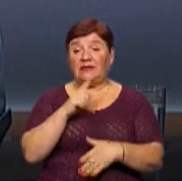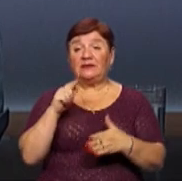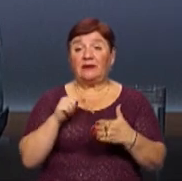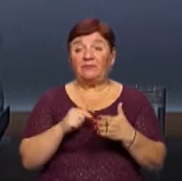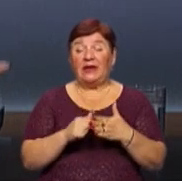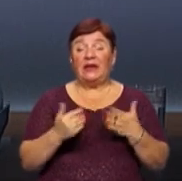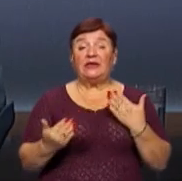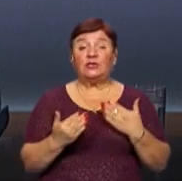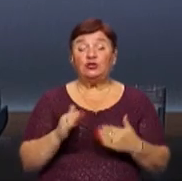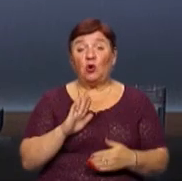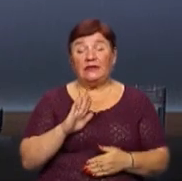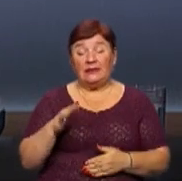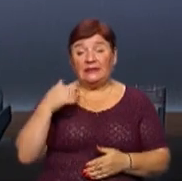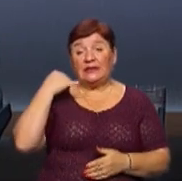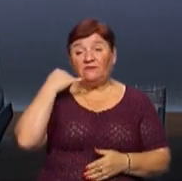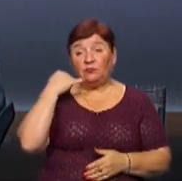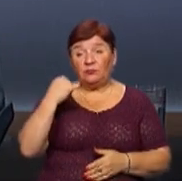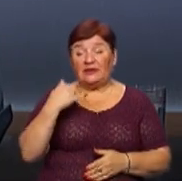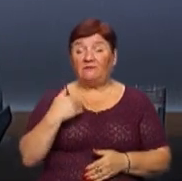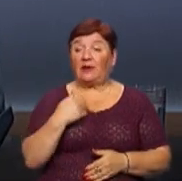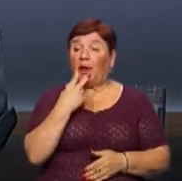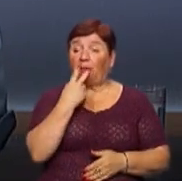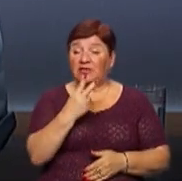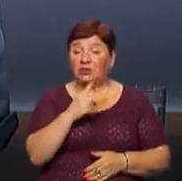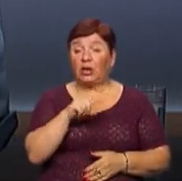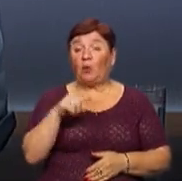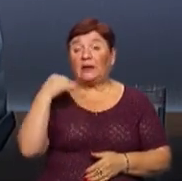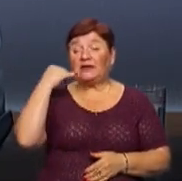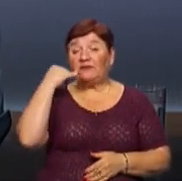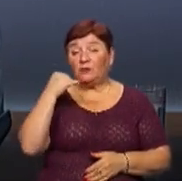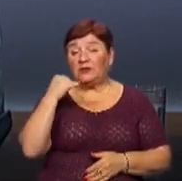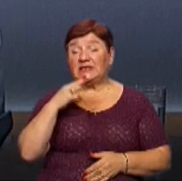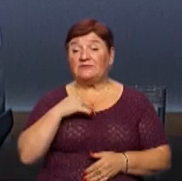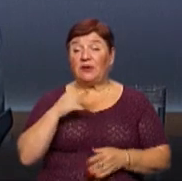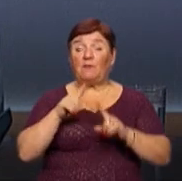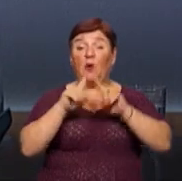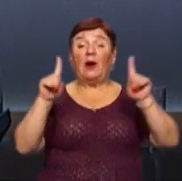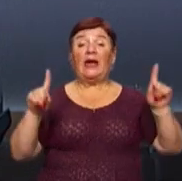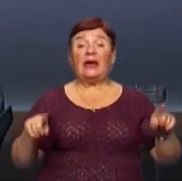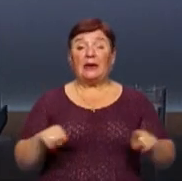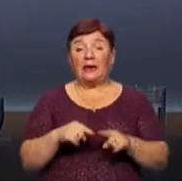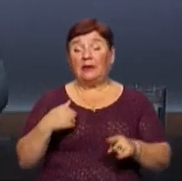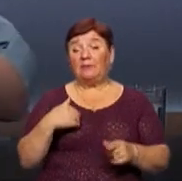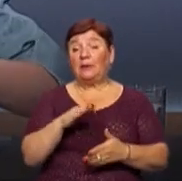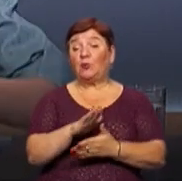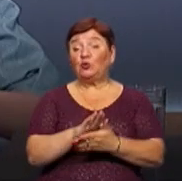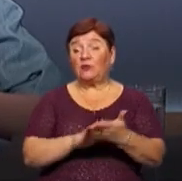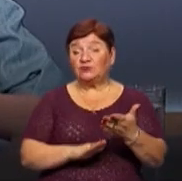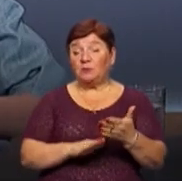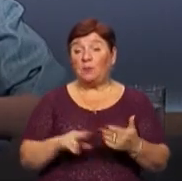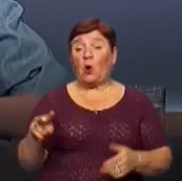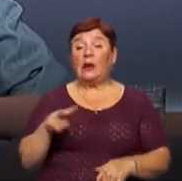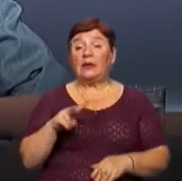нашого глядача. Якщо ні, телефонуйте зараз, ви бачите номери телефонів на своєму екрані. Ми продовжимо говорити